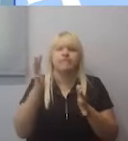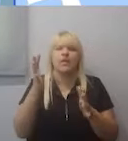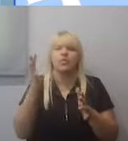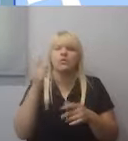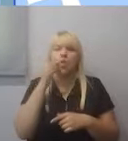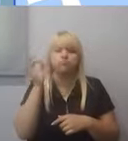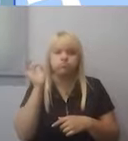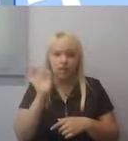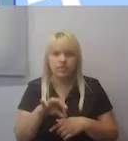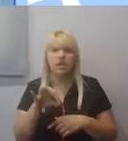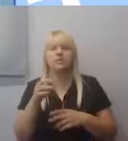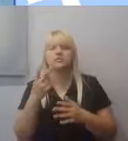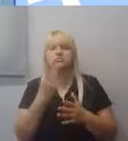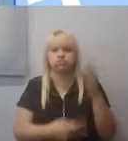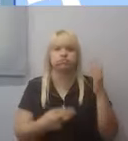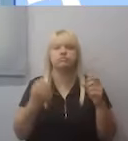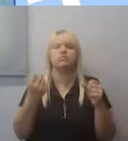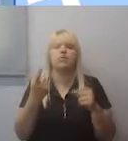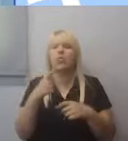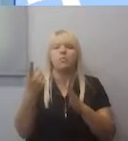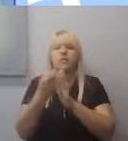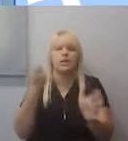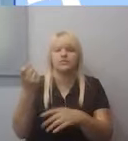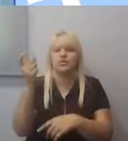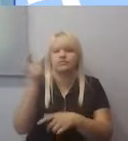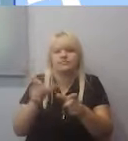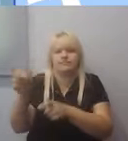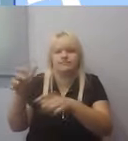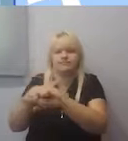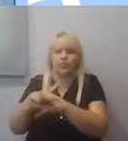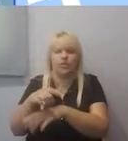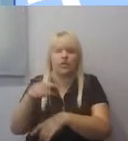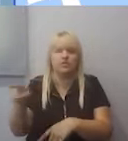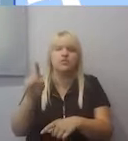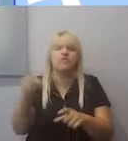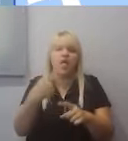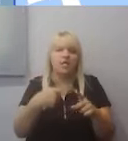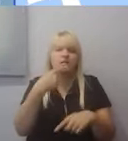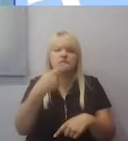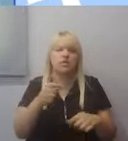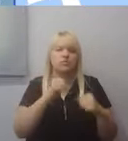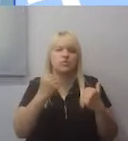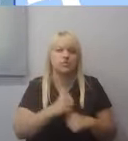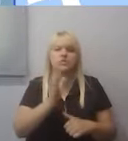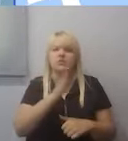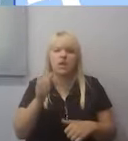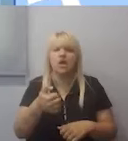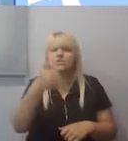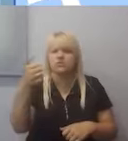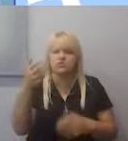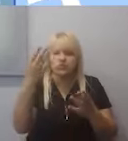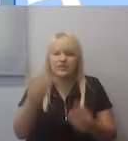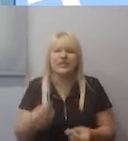iekritumiem tad ko mēs varam prasīt no civilās publikas ja bet es vēlreiz saku no sirds un ar katru dienu aizvien vairāk profesionāļi